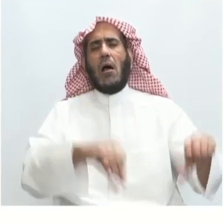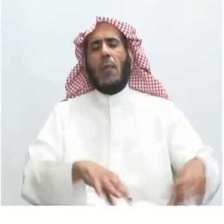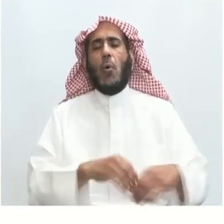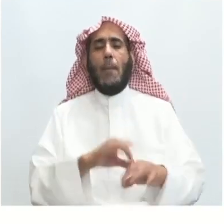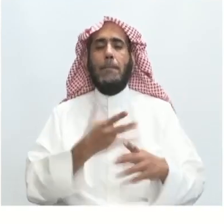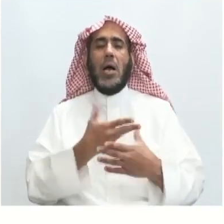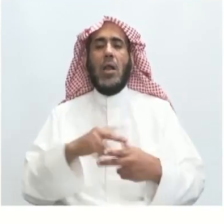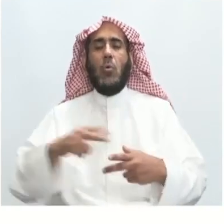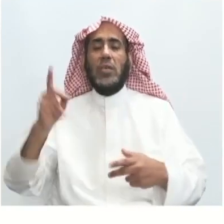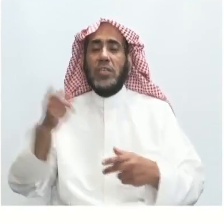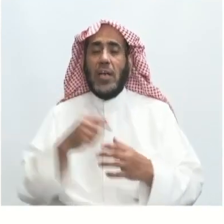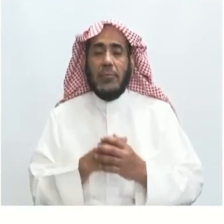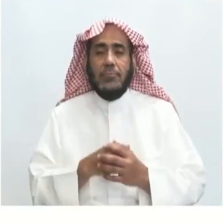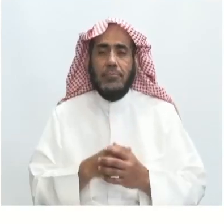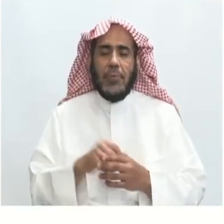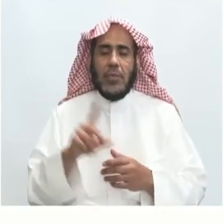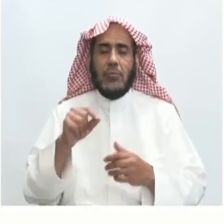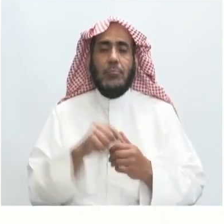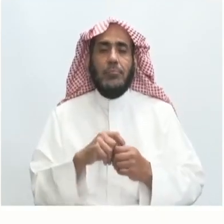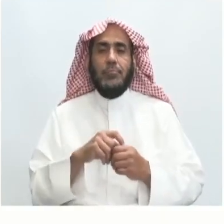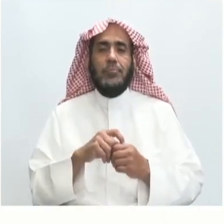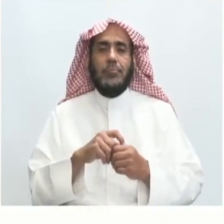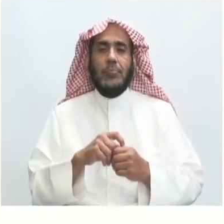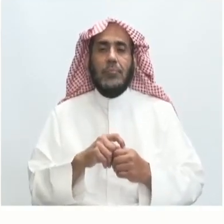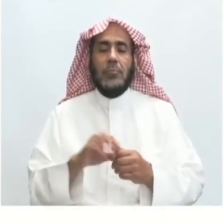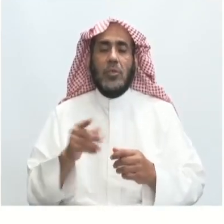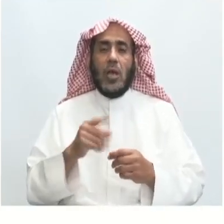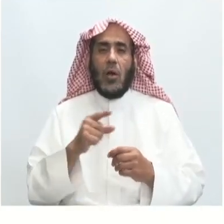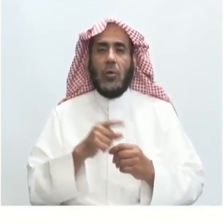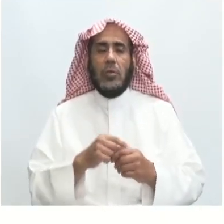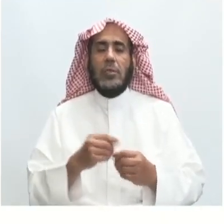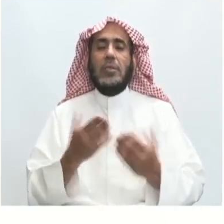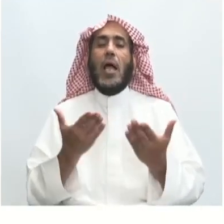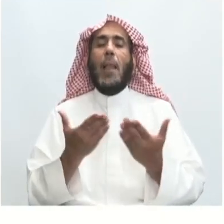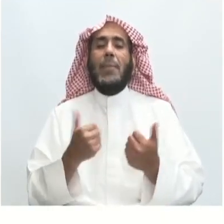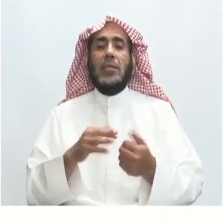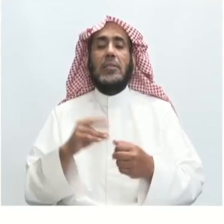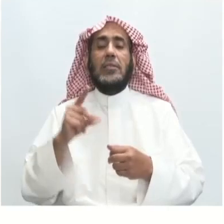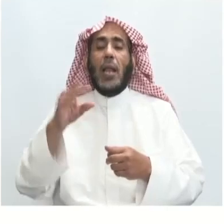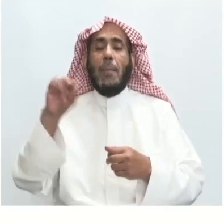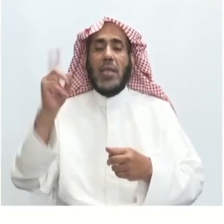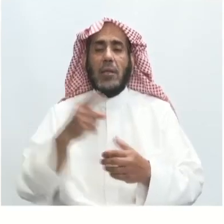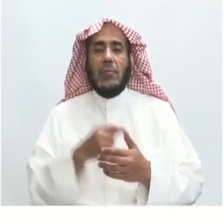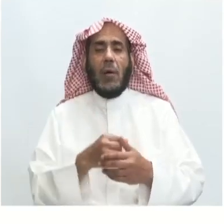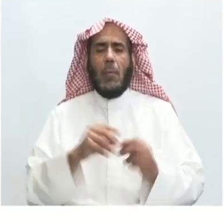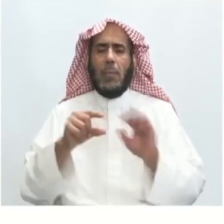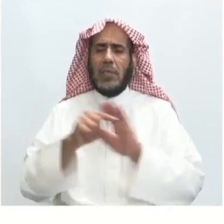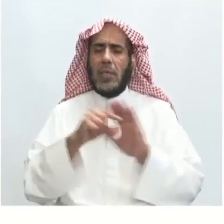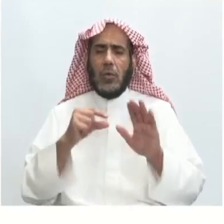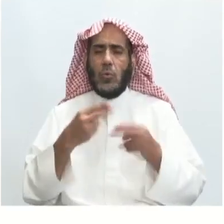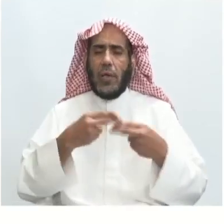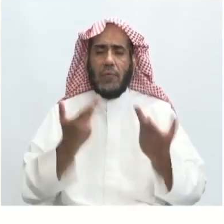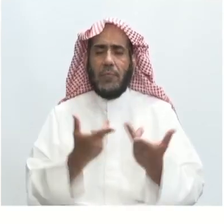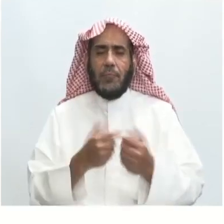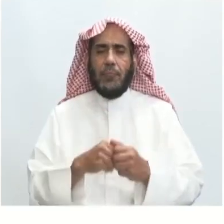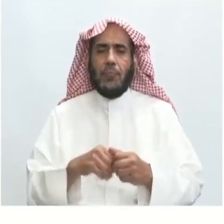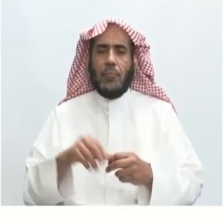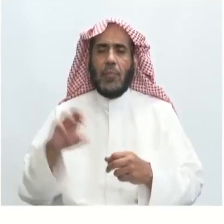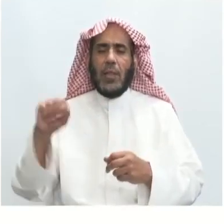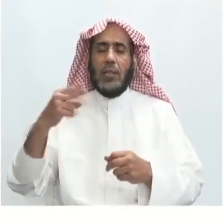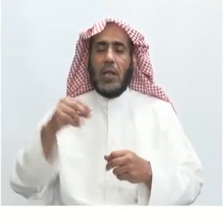ما نوع الانشاء هنا احسنتم هنا انشاء ايضا طلبي انشاء طلبي ما صيغته